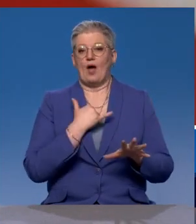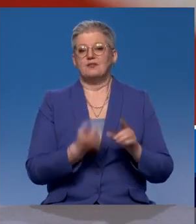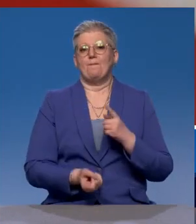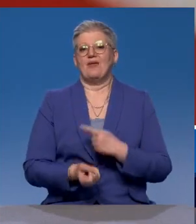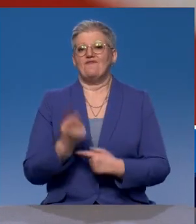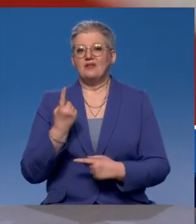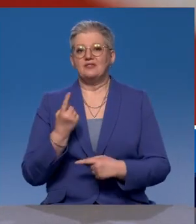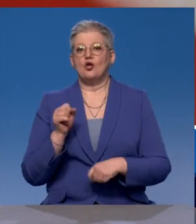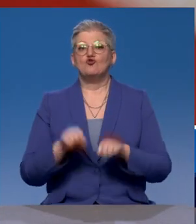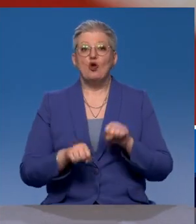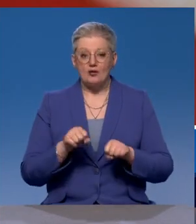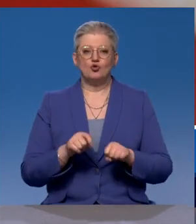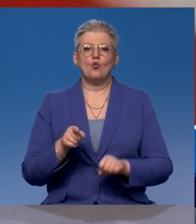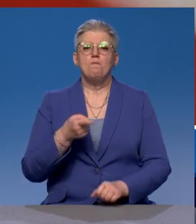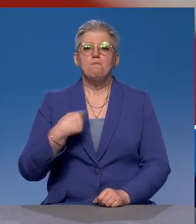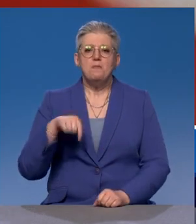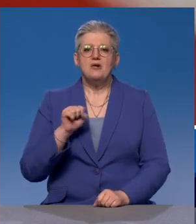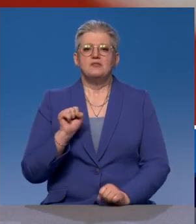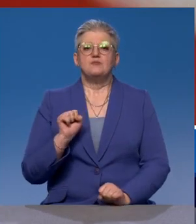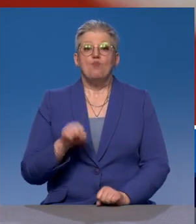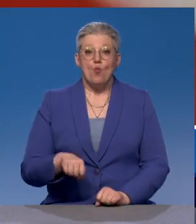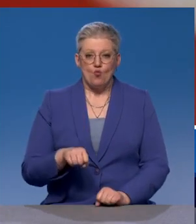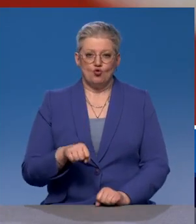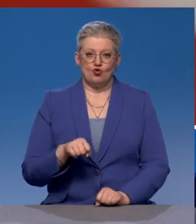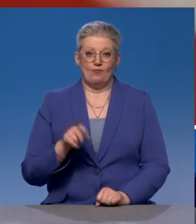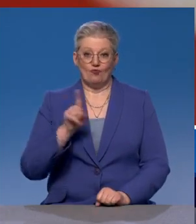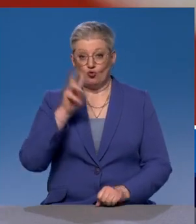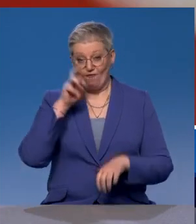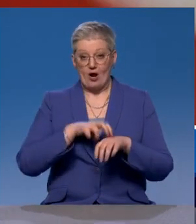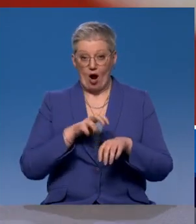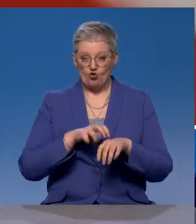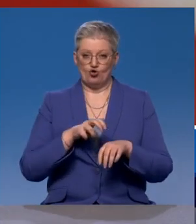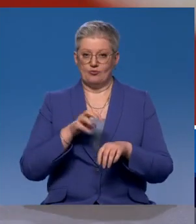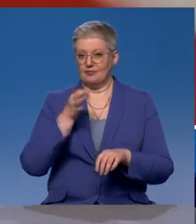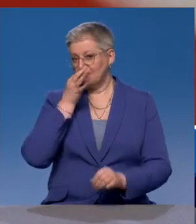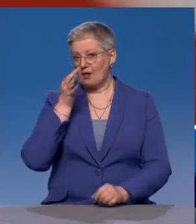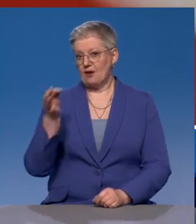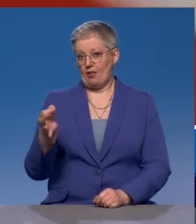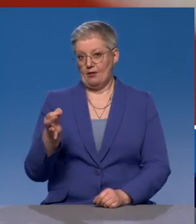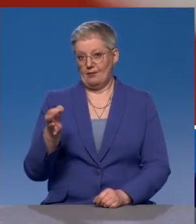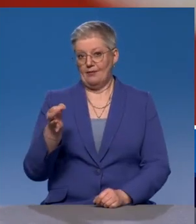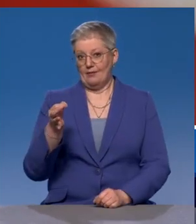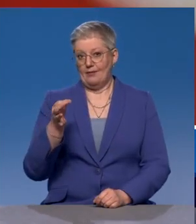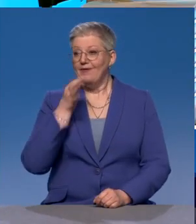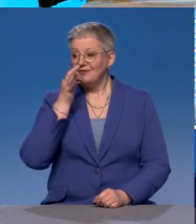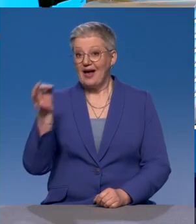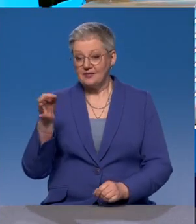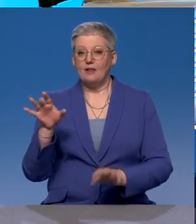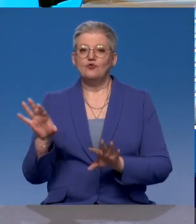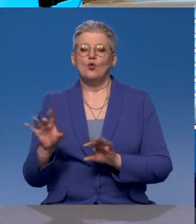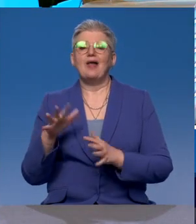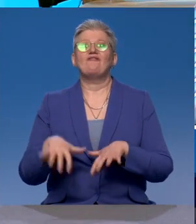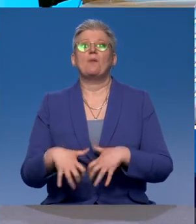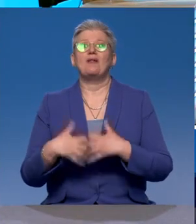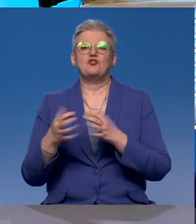шанс, то, что мы сможем, во-первых, то, что наговорил врач, перевести в электронный формат, и ему